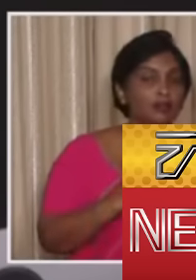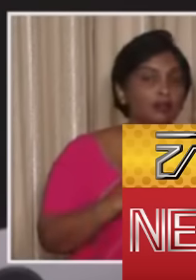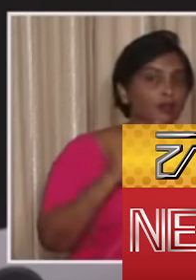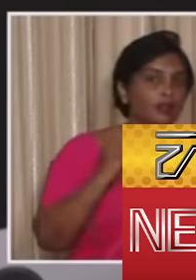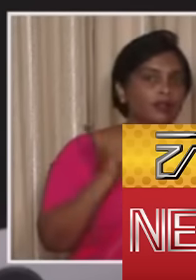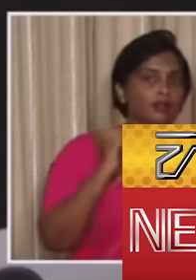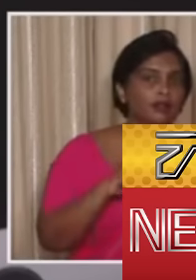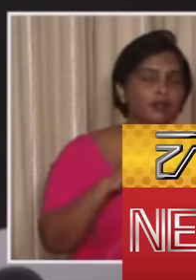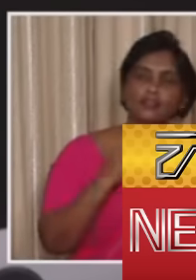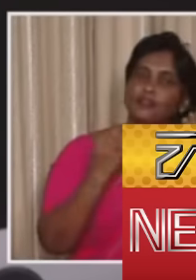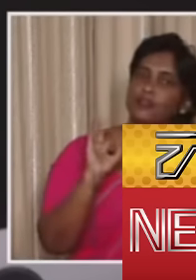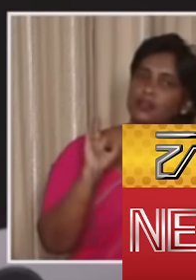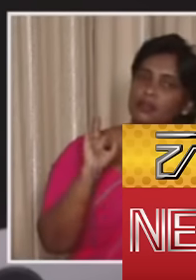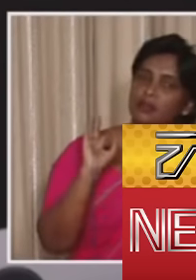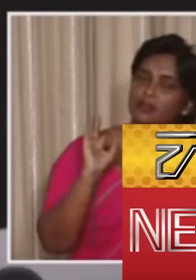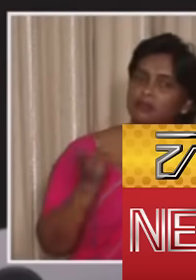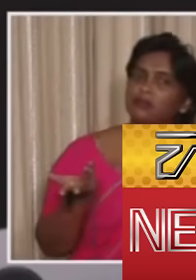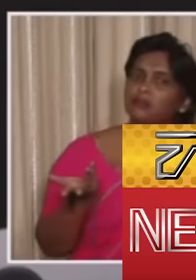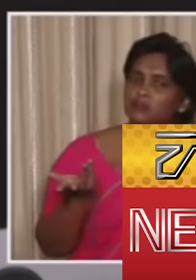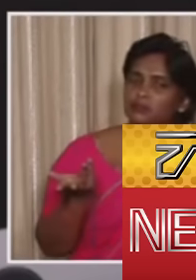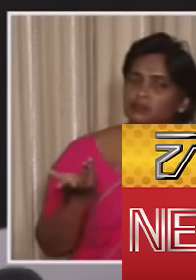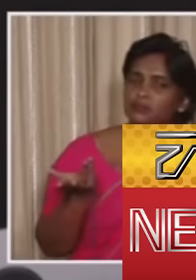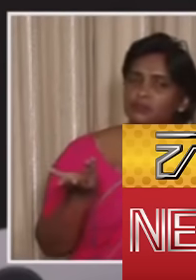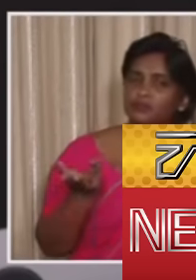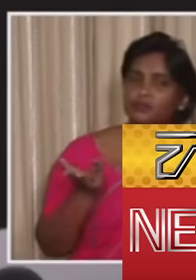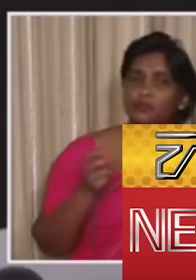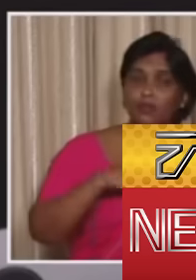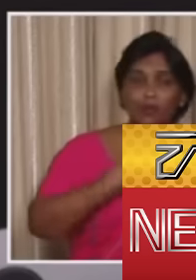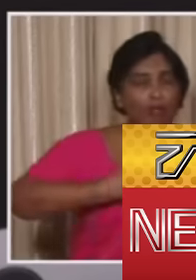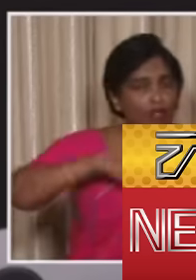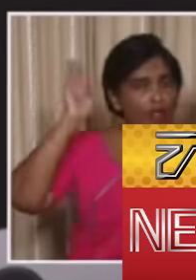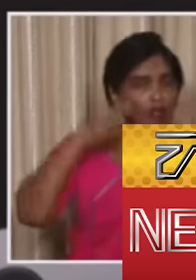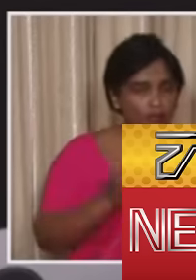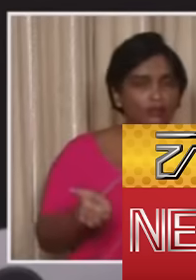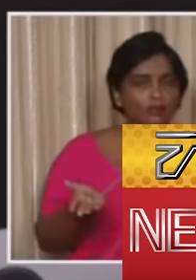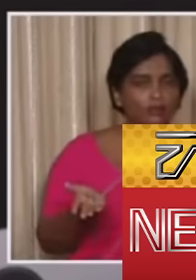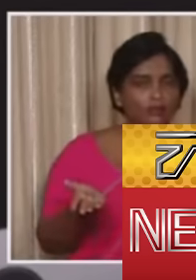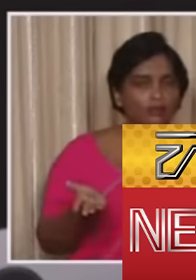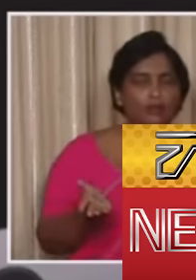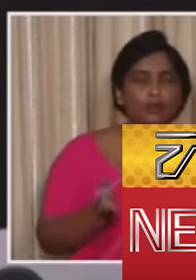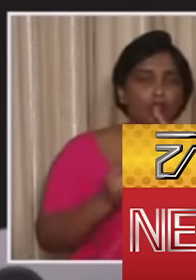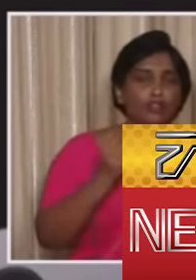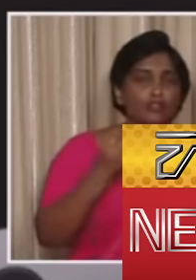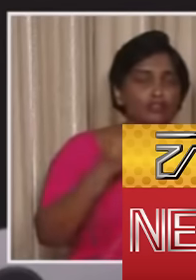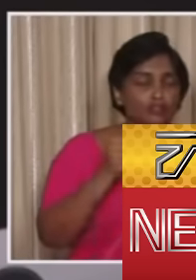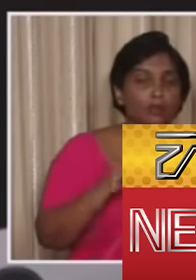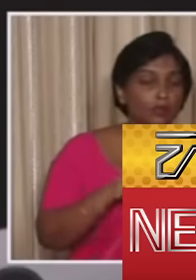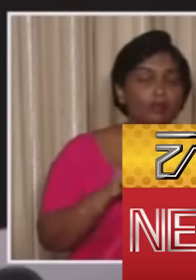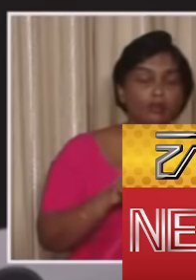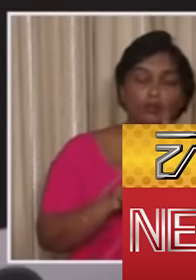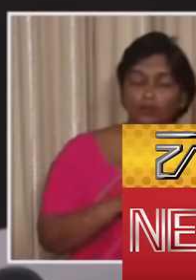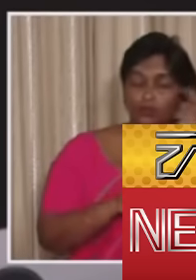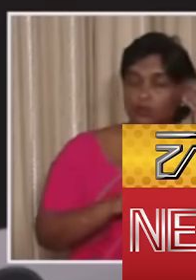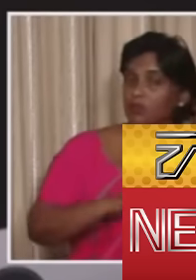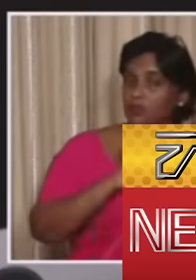නේ. මොකද්ද මේ කරන්නේ? තියෙන සභාගම් ටික තෙලවන්න හදන්නේ. මුදුකාංග වෙළඳපොළ තමයි අපි කවුරුත් දන්නවා